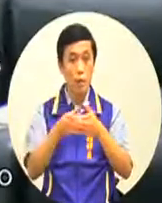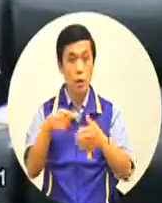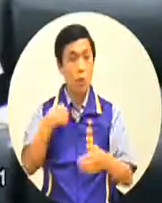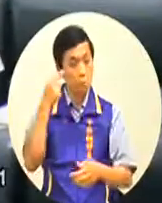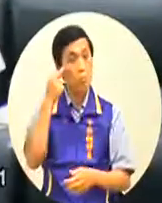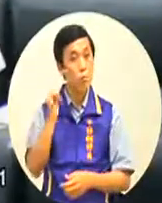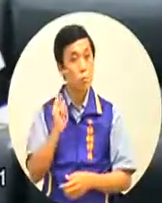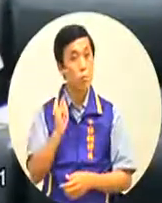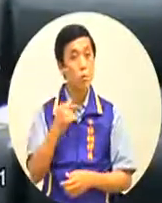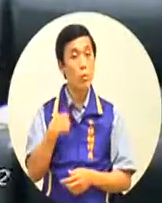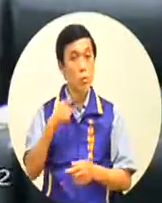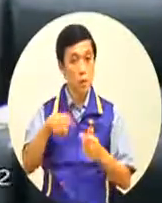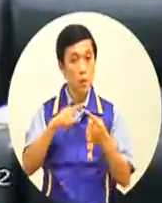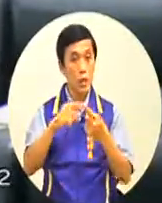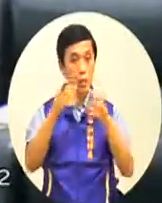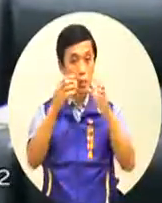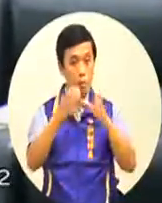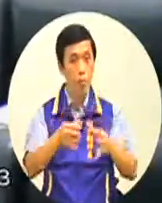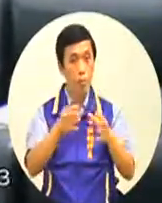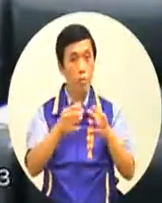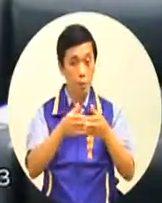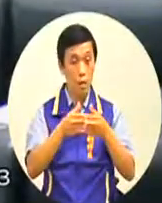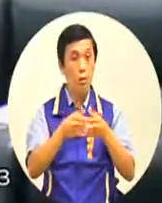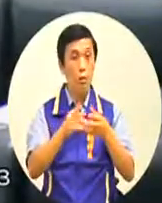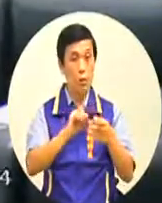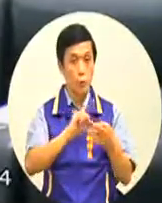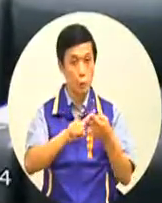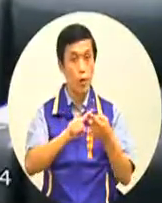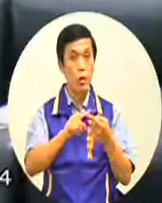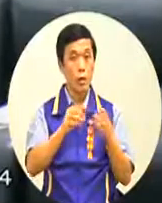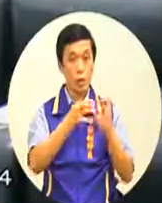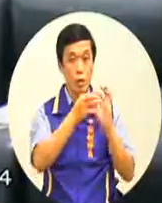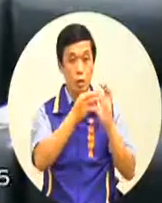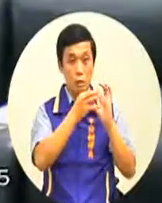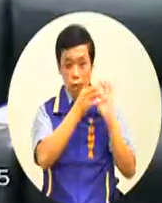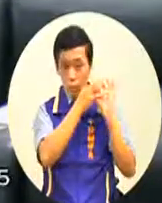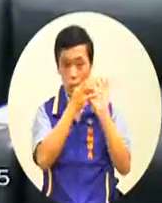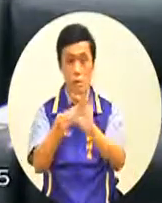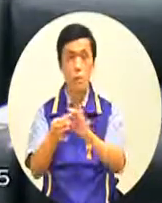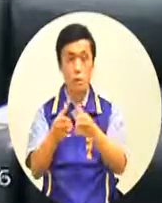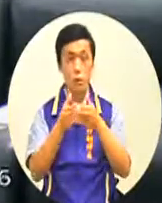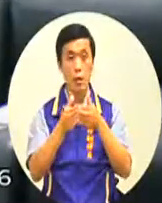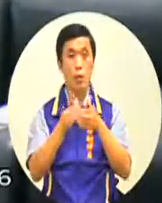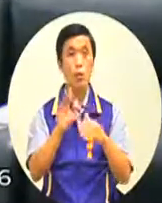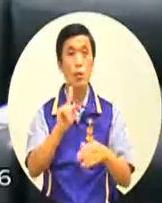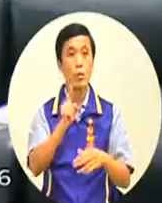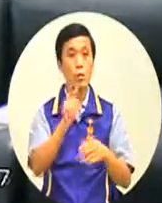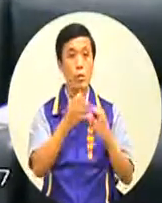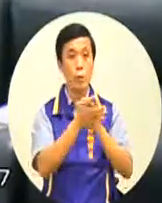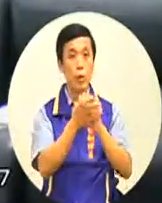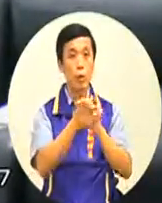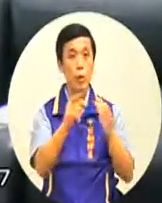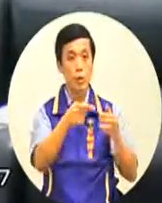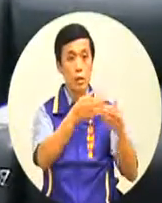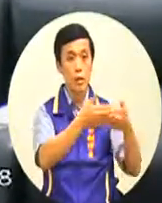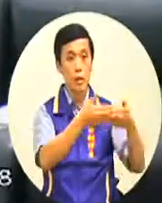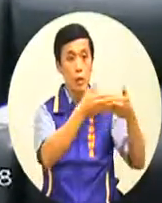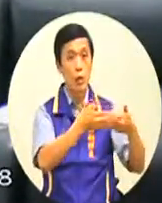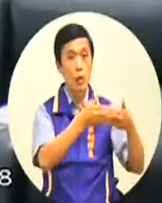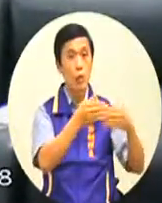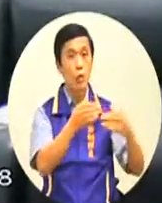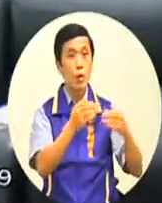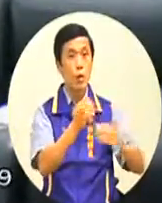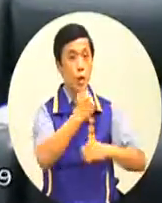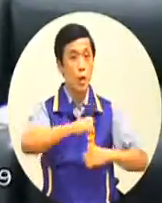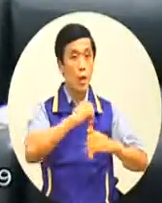办，而且要常办。我今天有一个朋友的女儿，她从，她在大陆杭州附近创业，然后她大